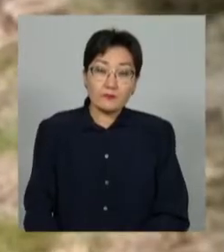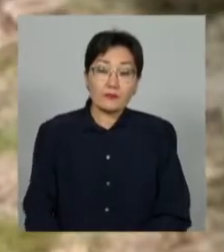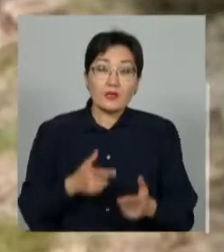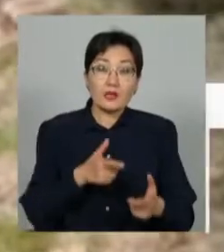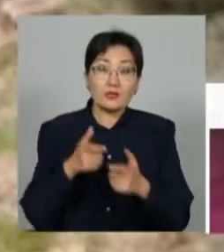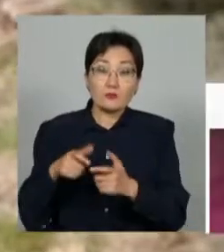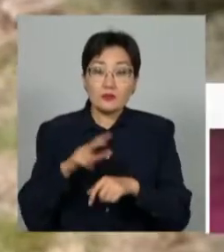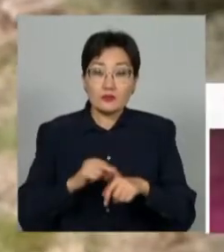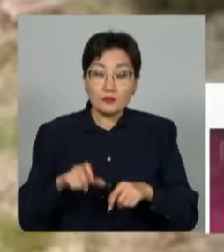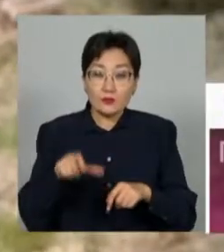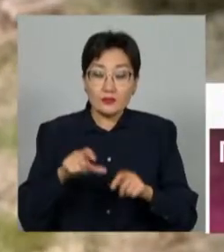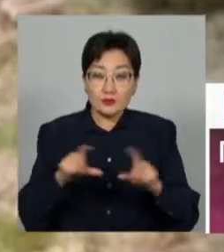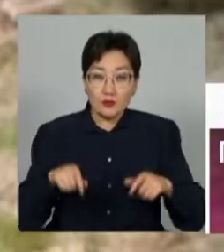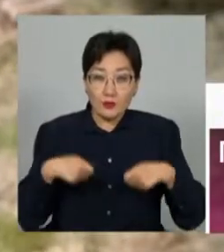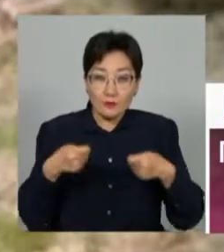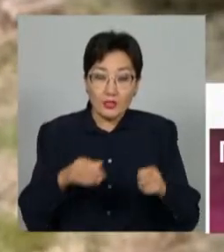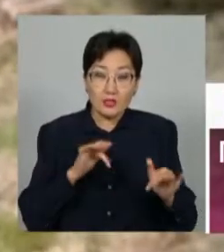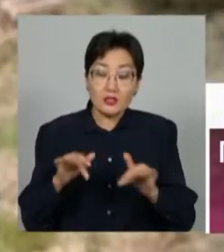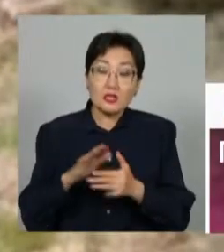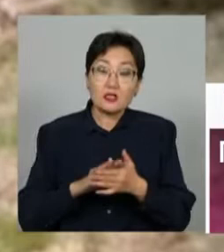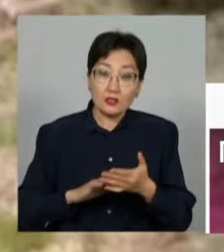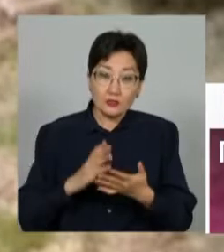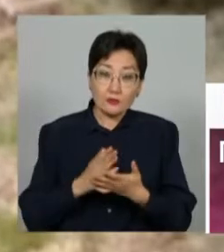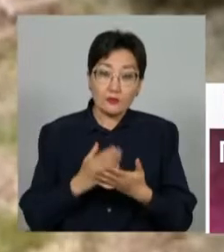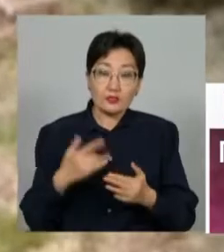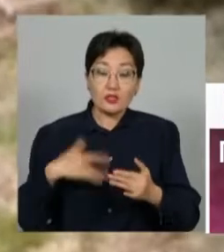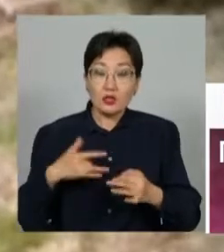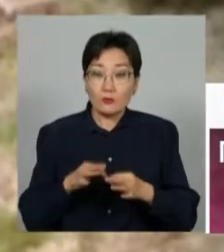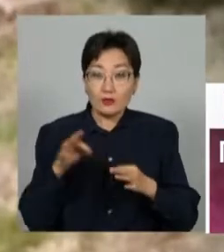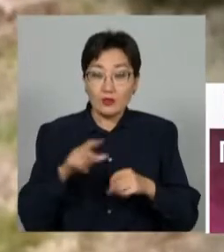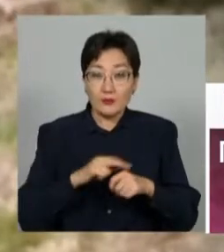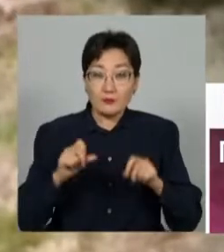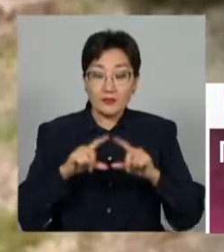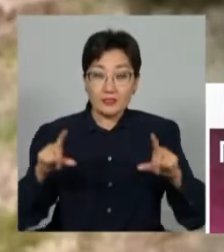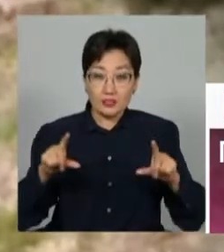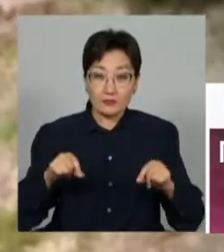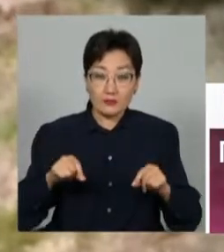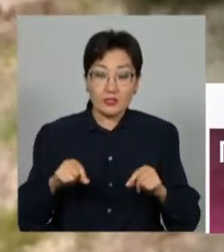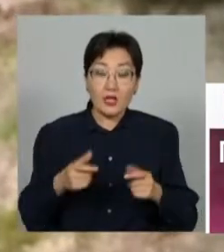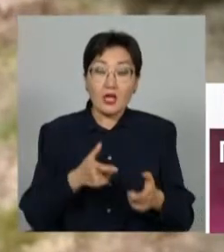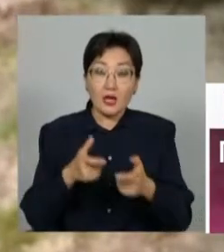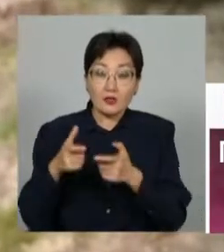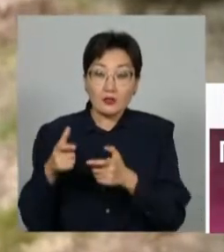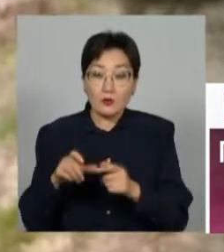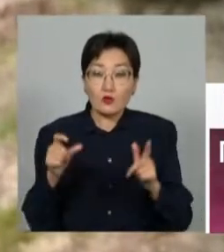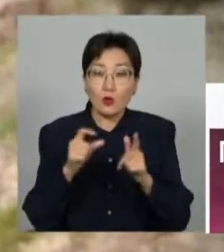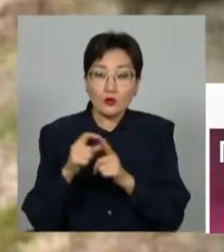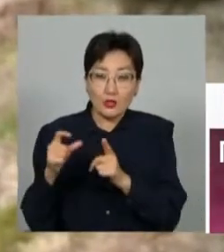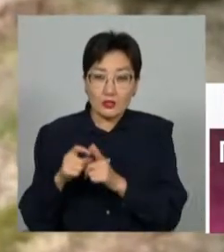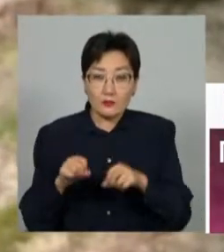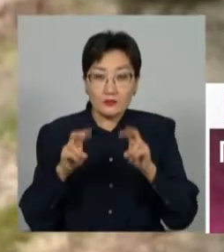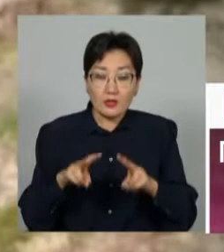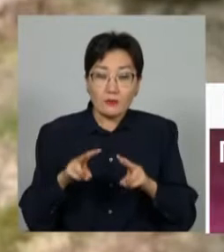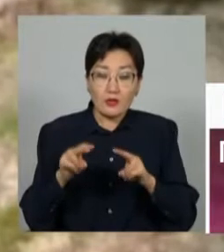Қаруды полицияға өткізу акциясы әлі де жалғасуда. Жамбыл облысының полиция департаменті қарудың, оқ-дәрілердің